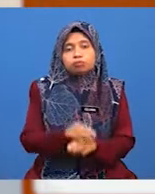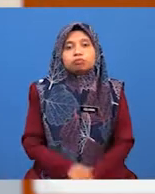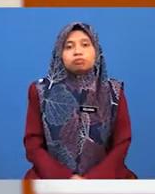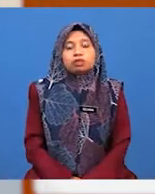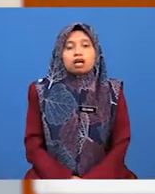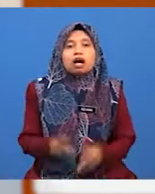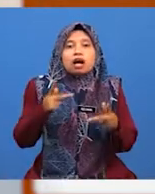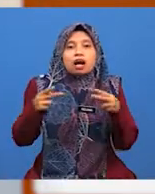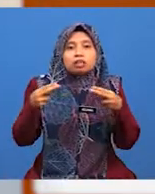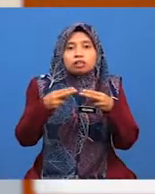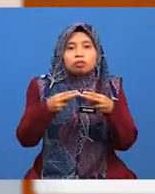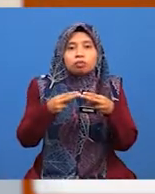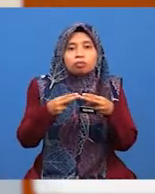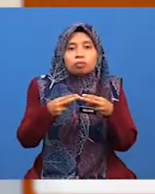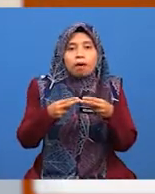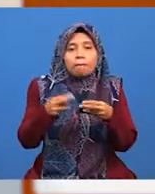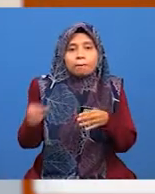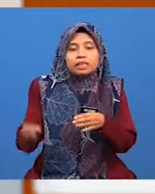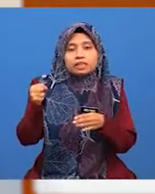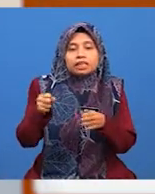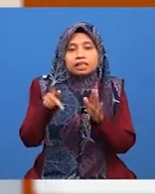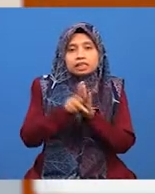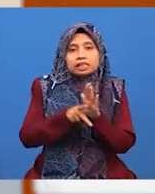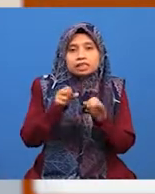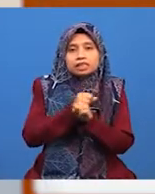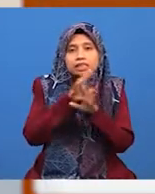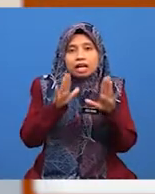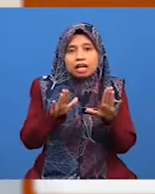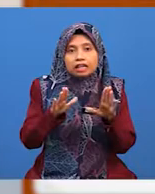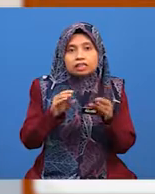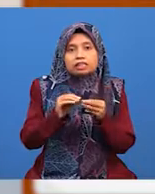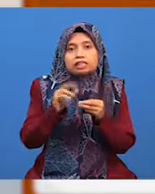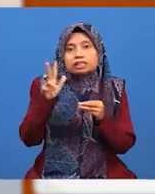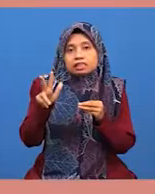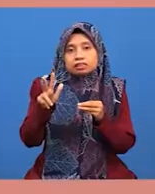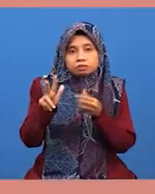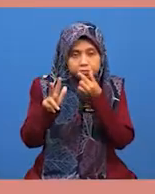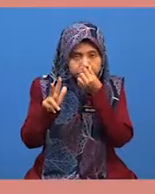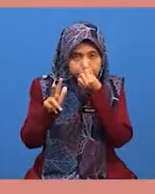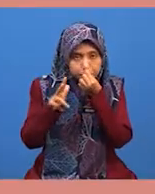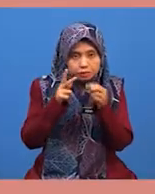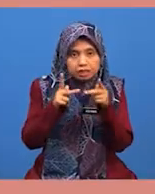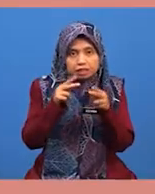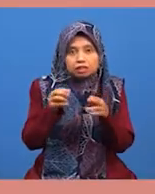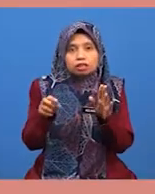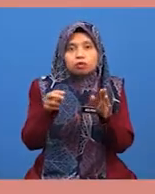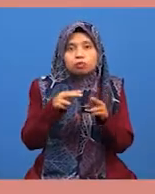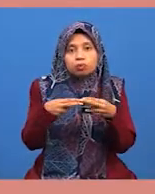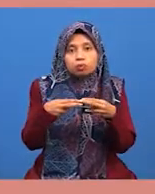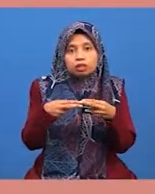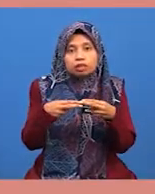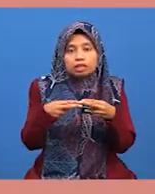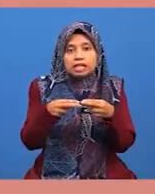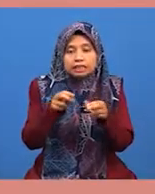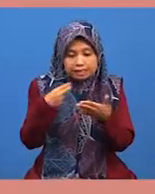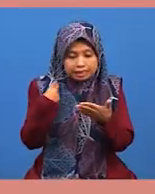Kata hubung pancangan keterangan yang ketiga pula ialah kata hubung pancangan